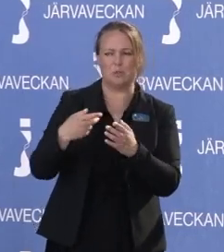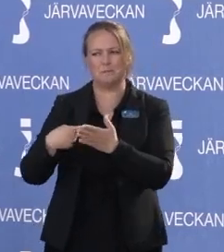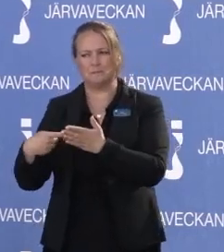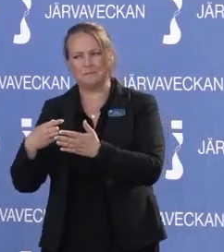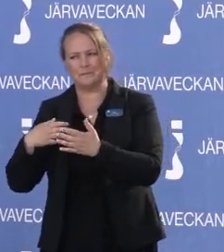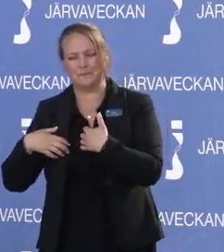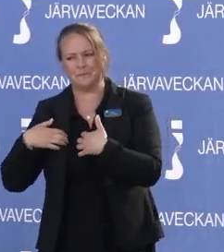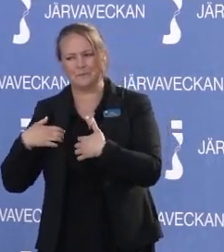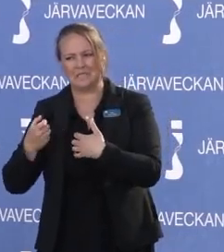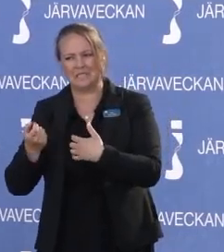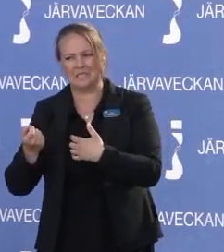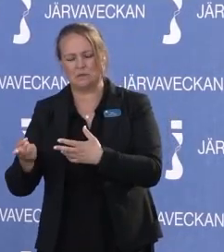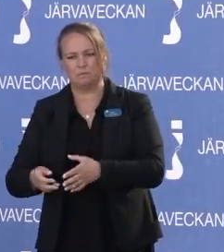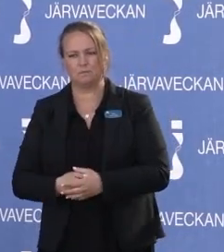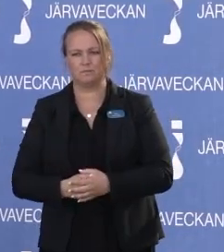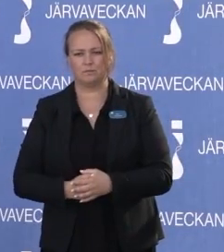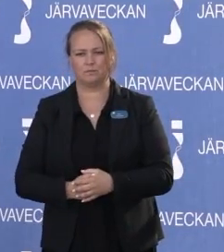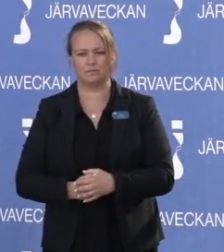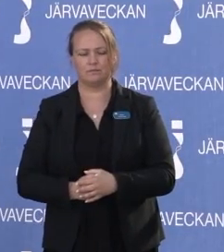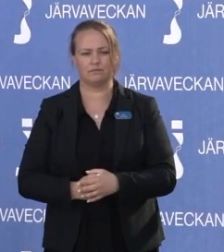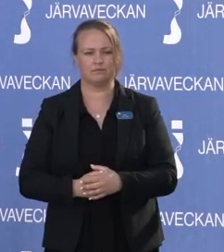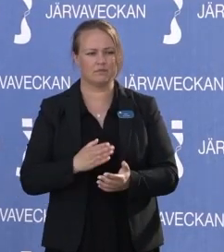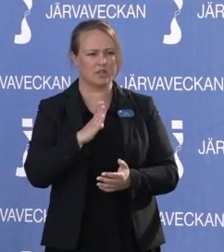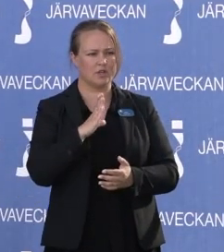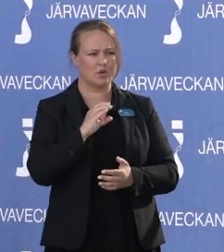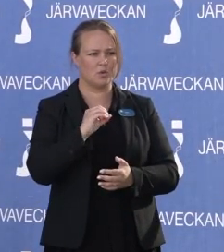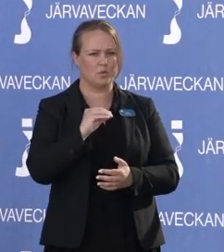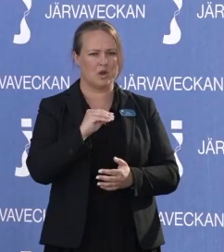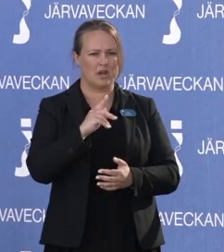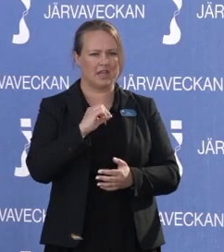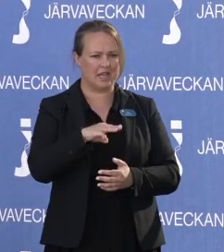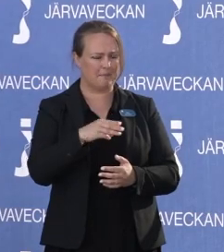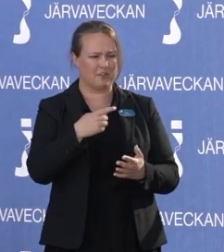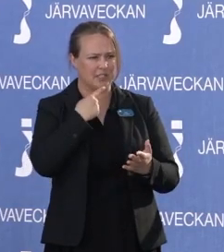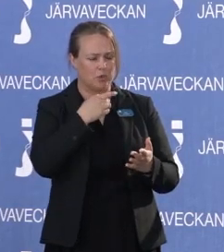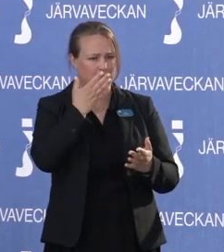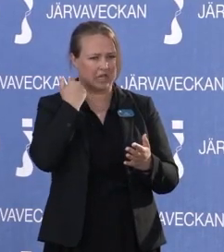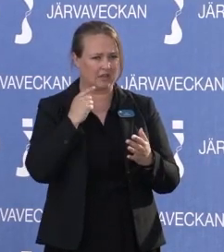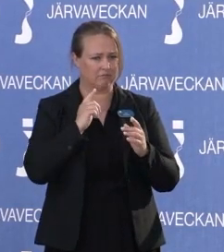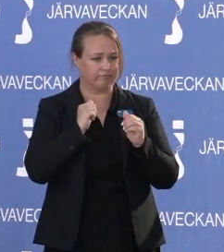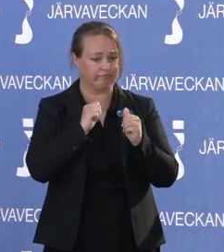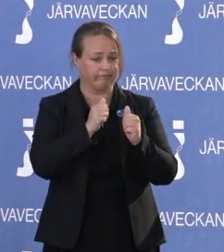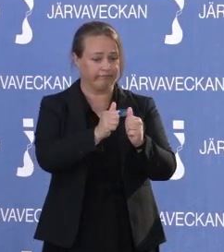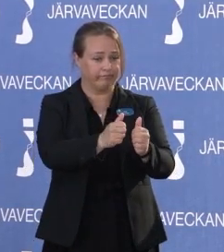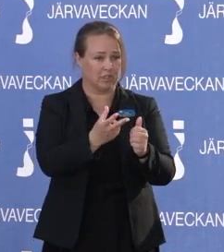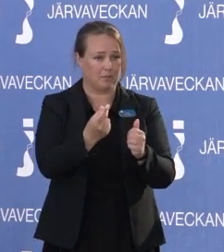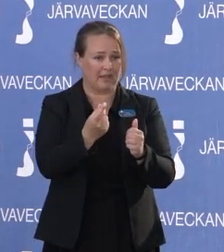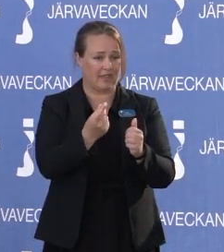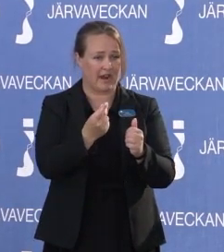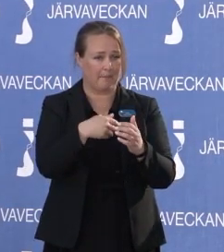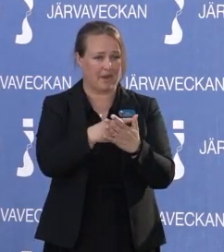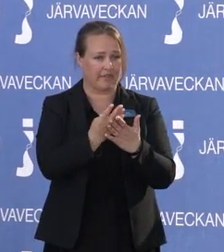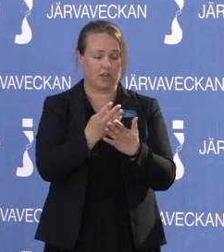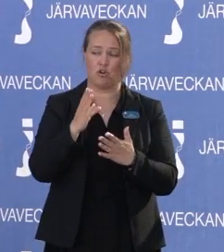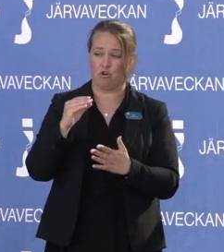rädd för vissa grejer. Mm. Och vad säger du, Joakim? Kommer ni kunna hålla jämna steg med de andra medierna? Det tror jag. AI